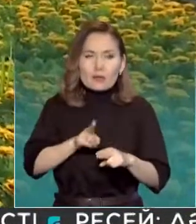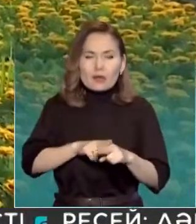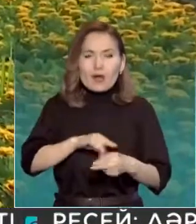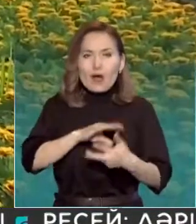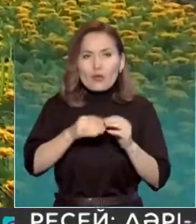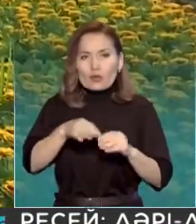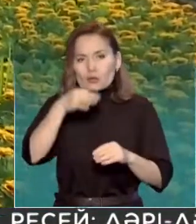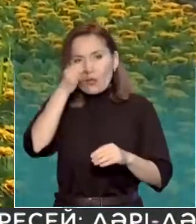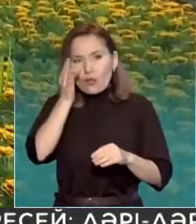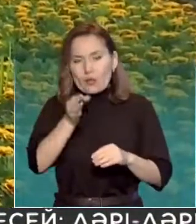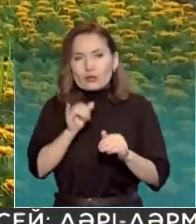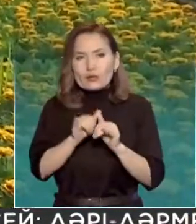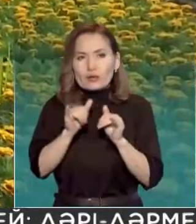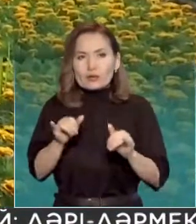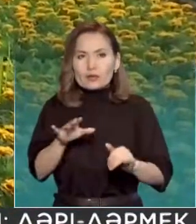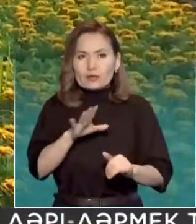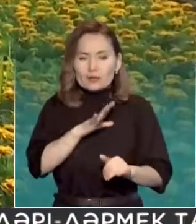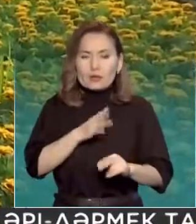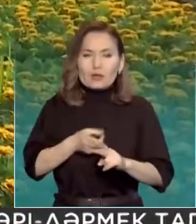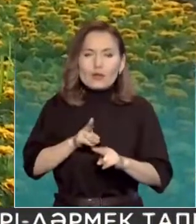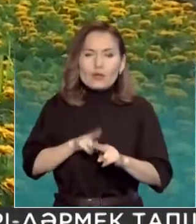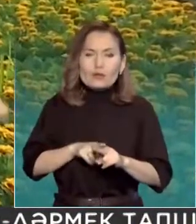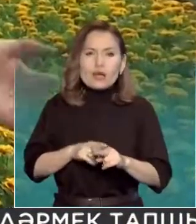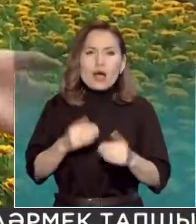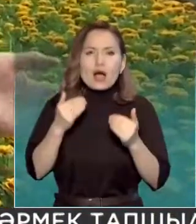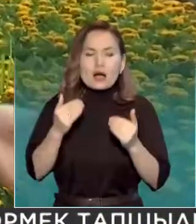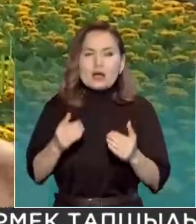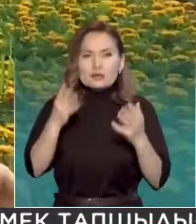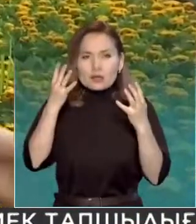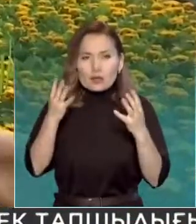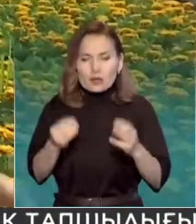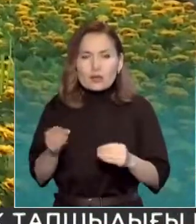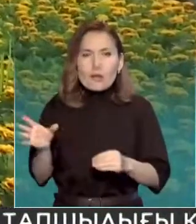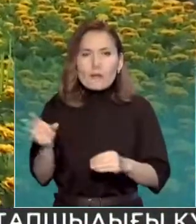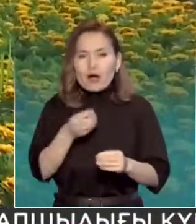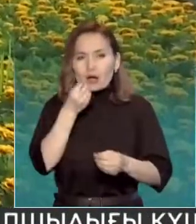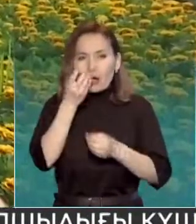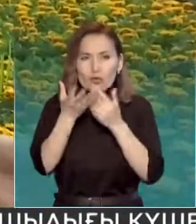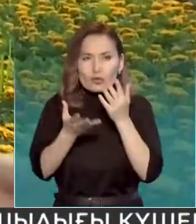тәжірибемізді көбейте бердік. Солай қазір енді барлық гүлдің күтімін білеміз өзіміз.